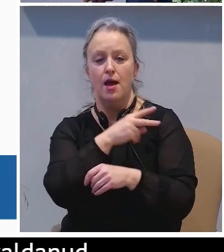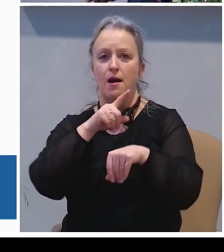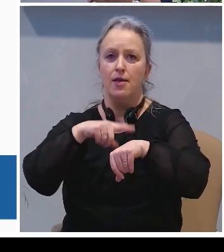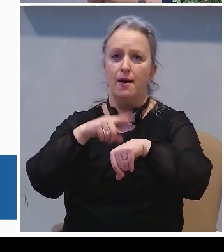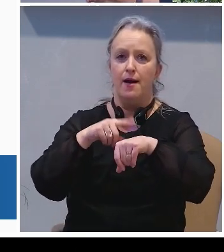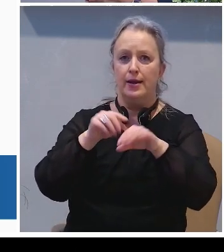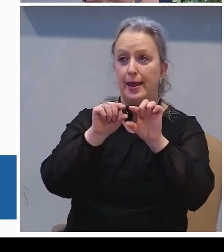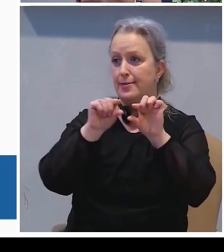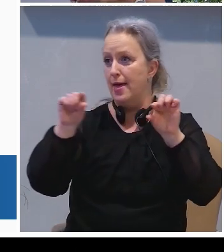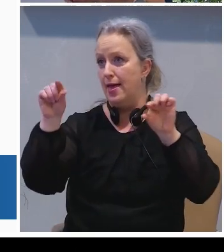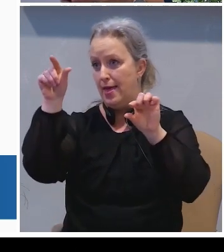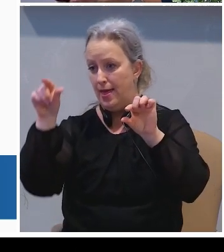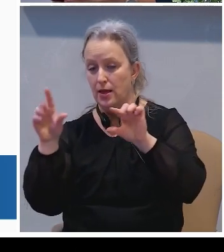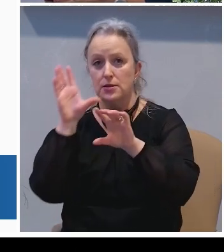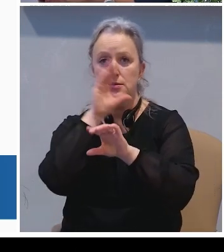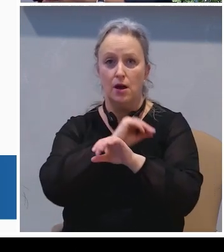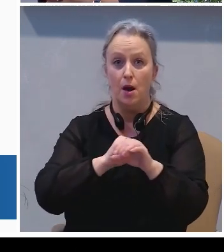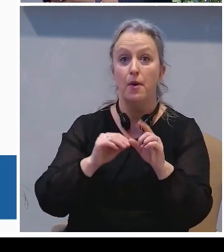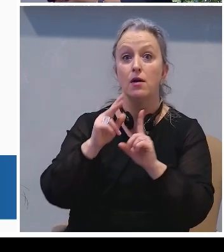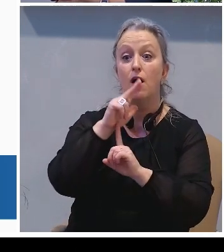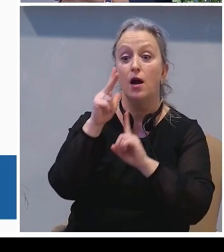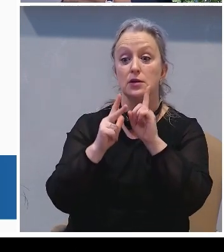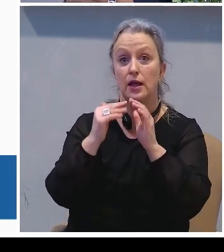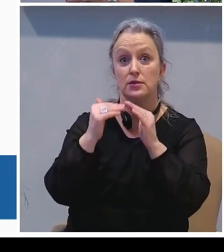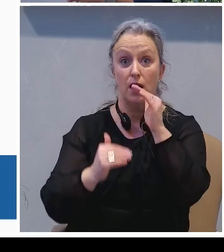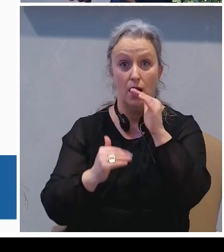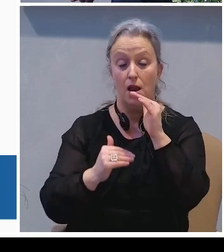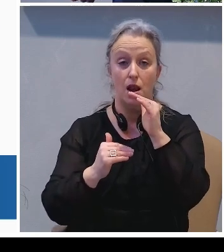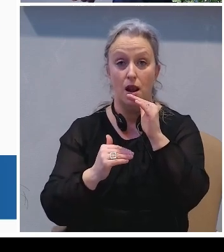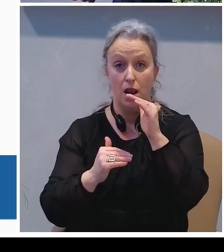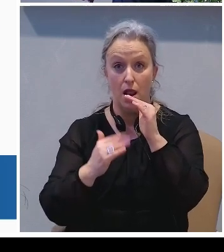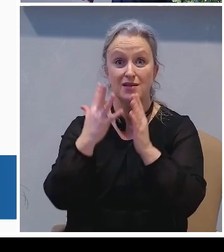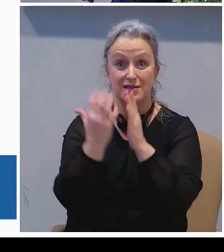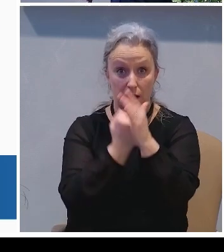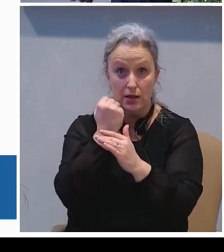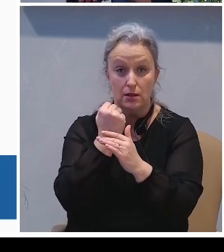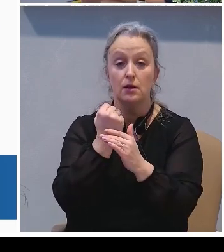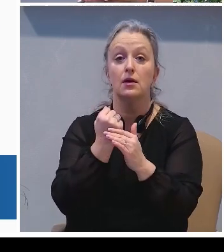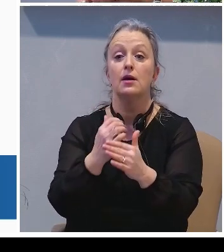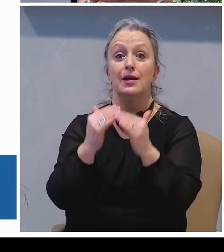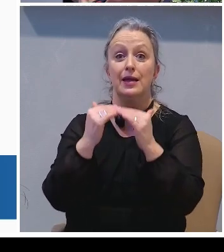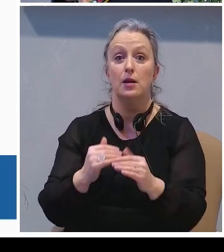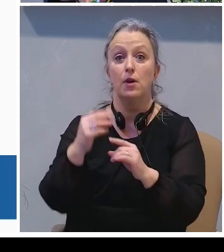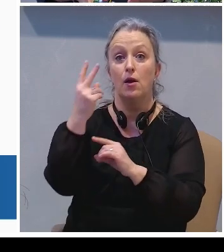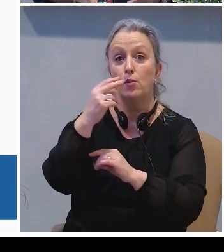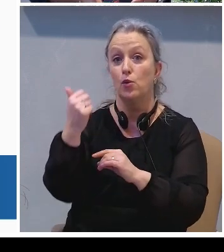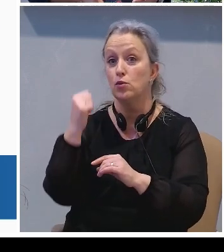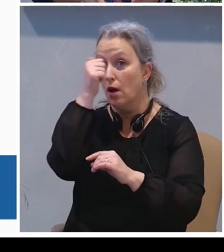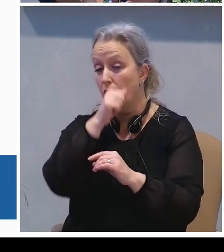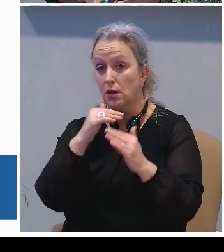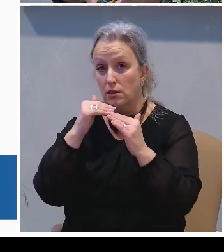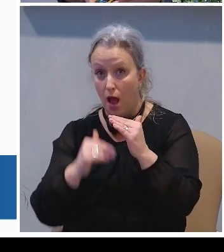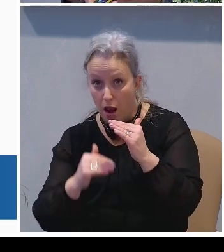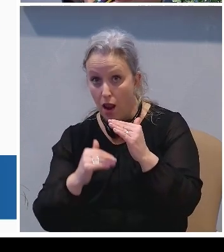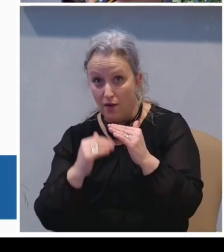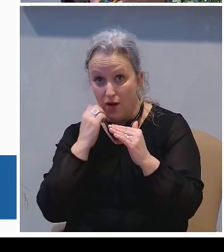et kõigepealt one see of the tuli drugs is alla accessible to 18-aastastel ja all seejärel diagnosed alla patients in Estonia, thank you to the Health 26-aastastele ja Insurance praeguseks Fund.